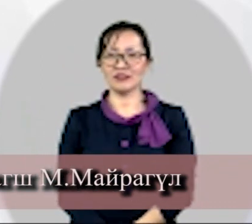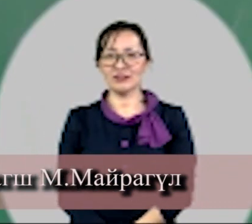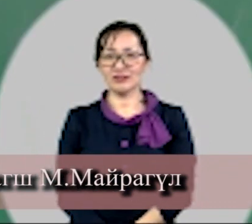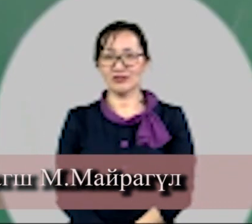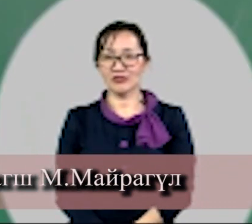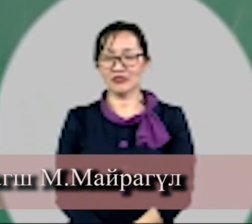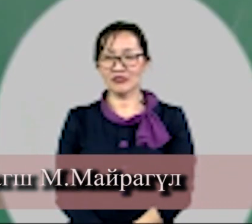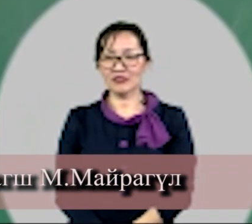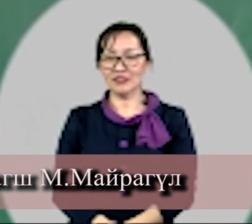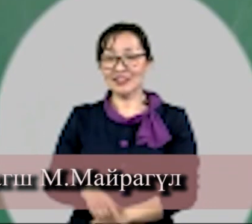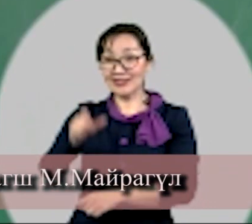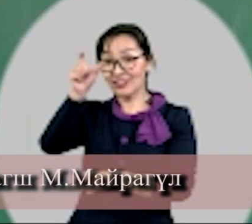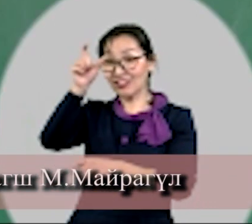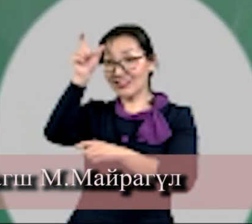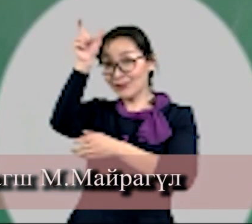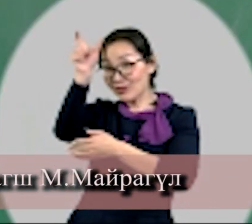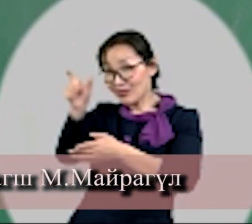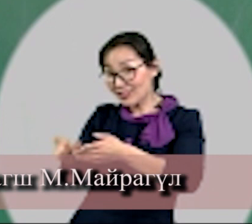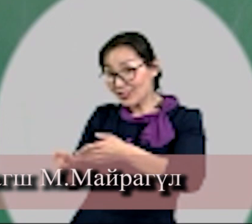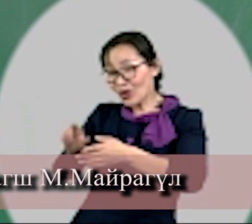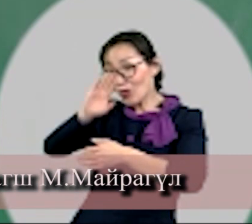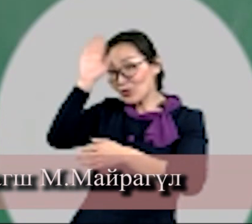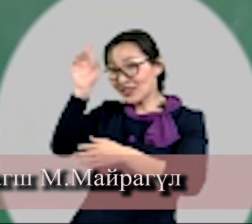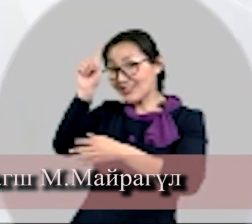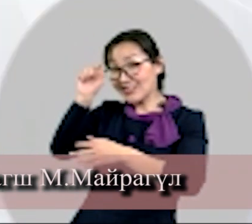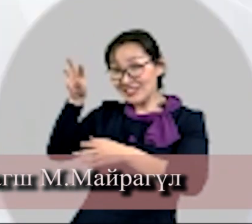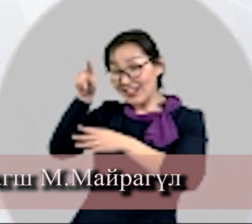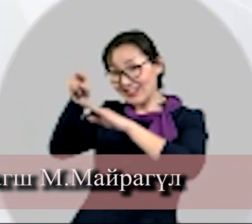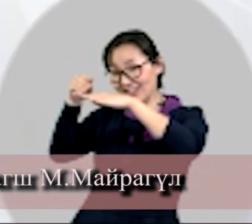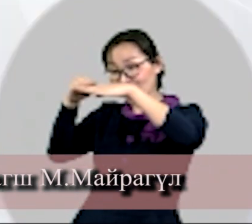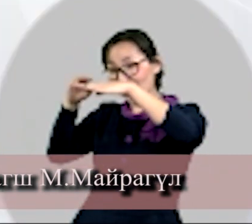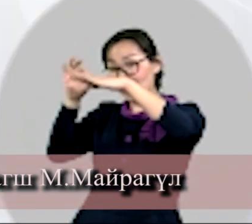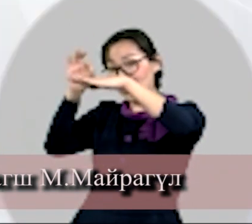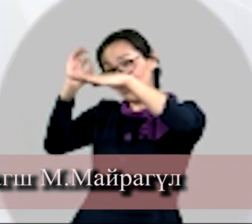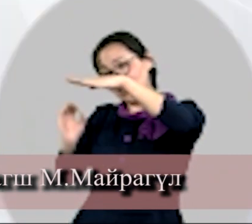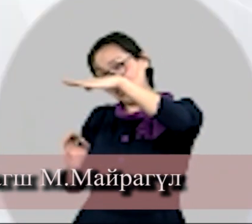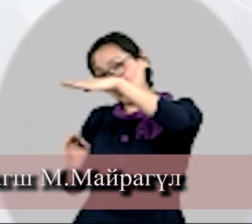Жа, термометрдің көрсеткішін сан түзуіне бірге белгілеп көрейік.